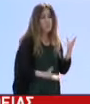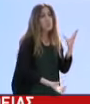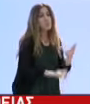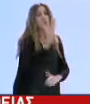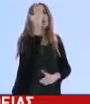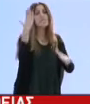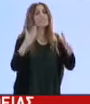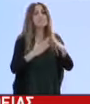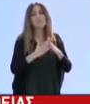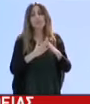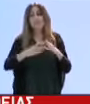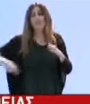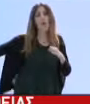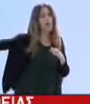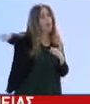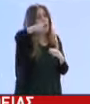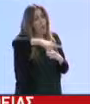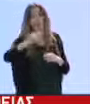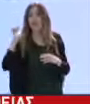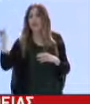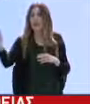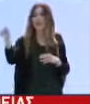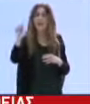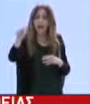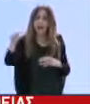καθεμία και τον καθένα ξεχωριστά.